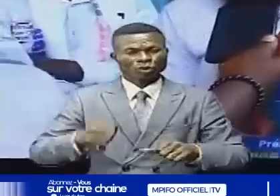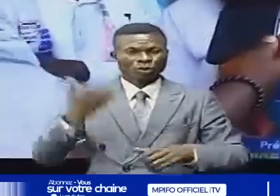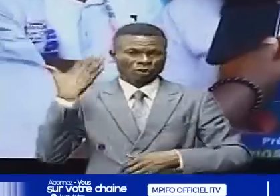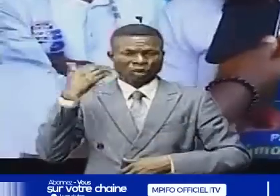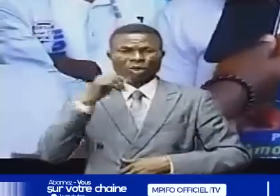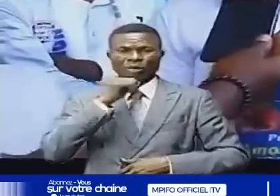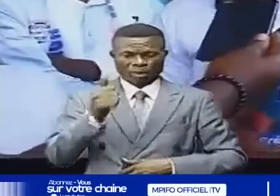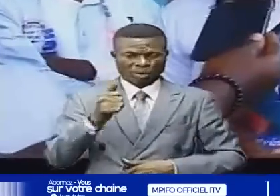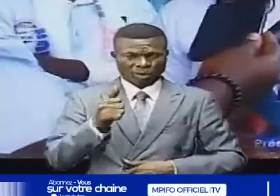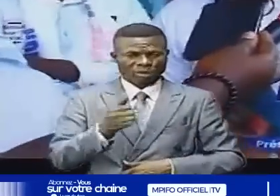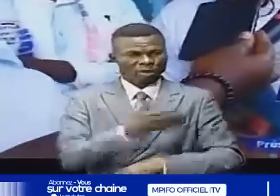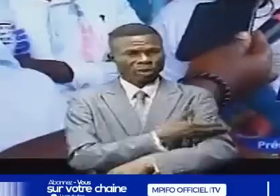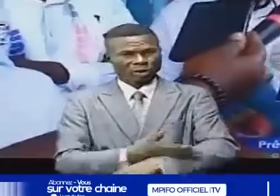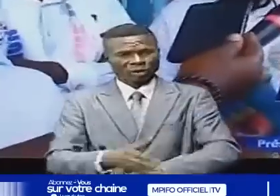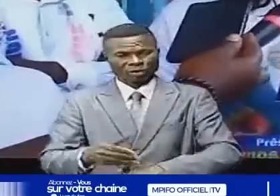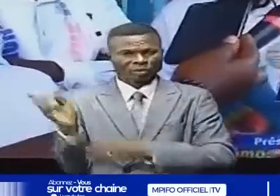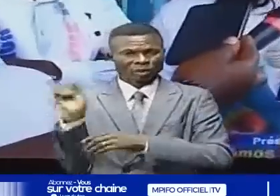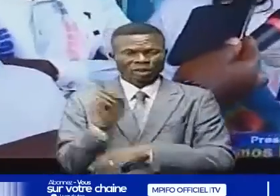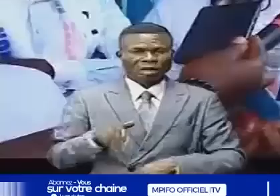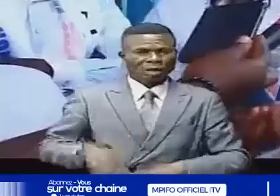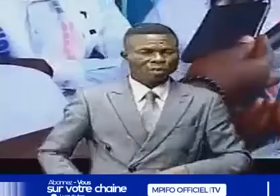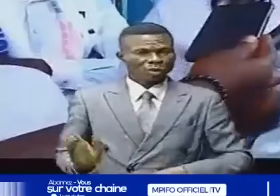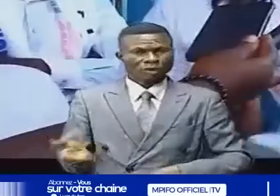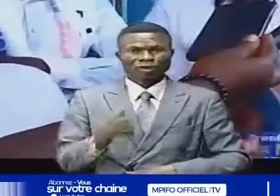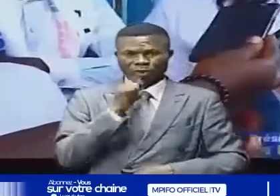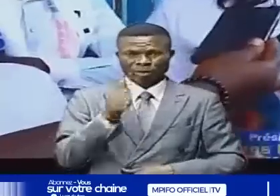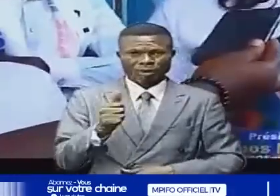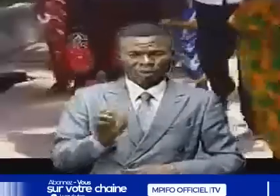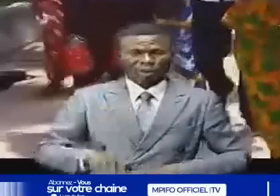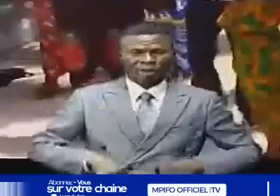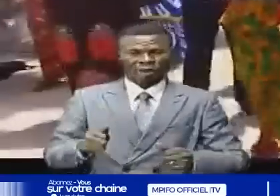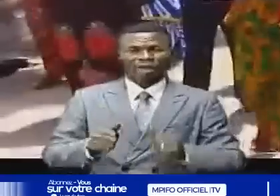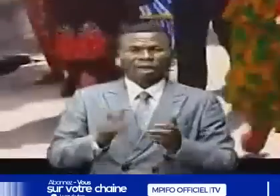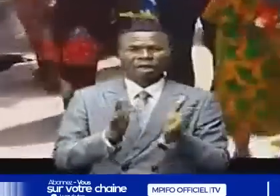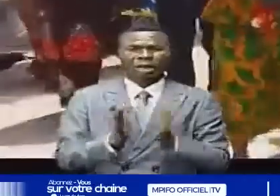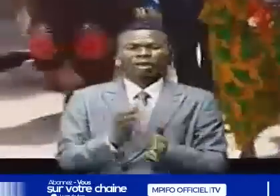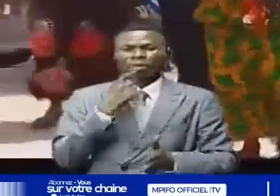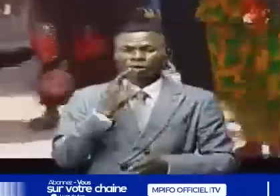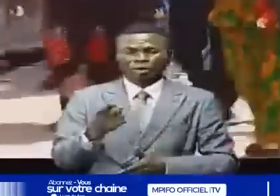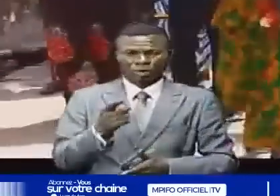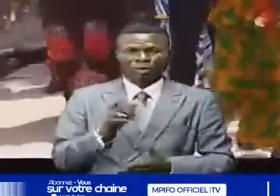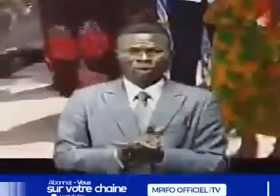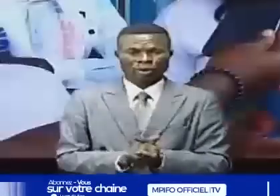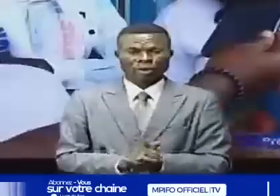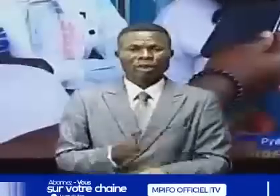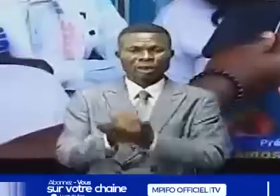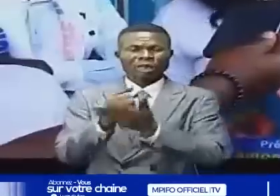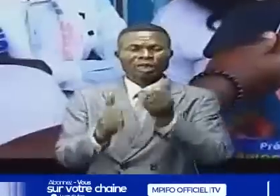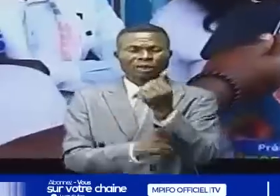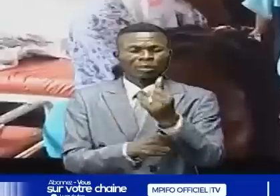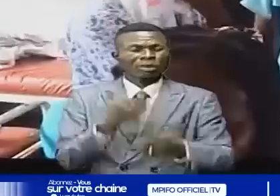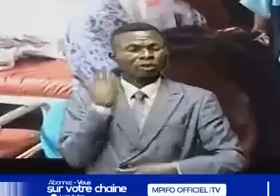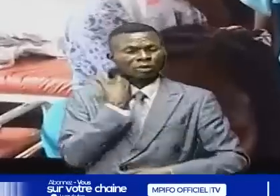Nous ne voulons pas venir même réduire, car la Bible dit aider ceux qui